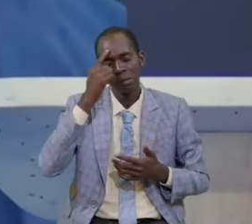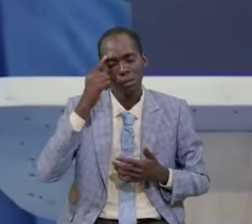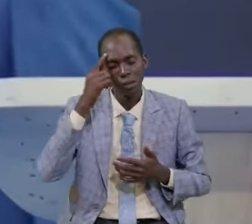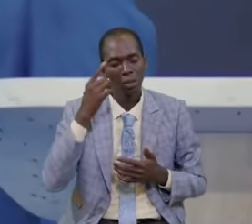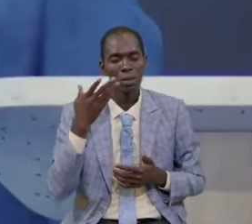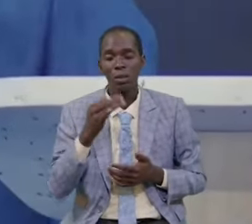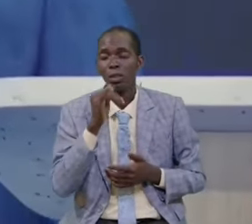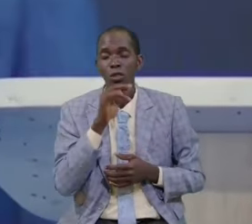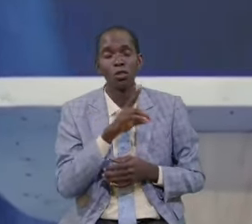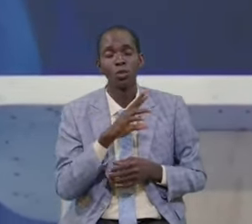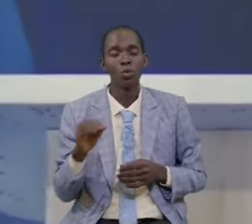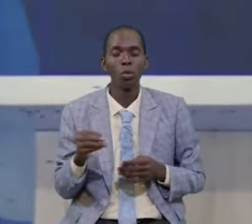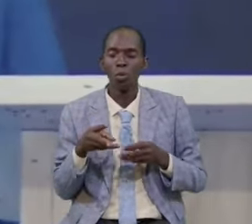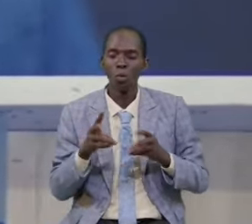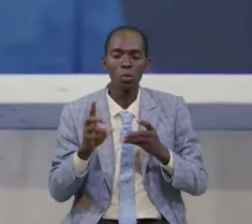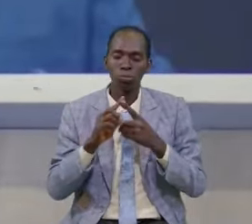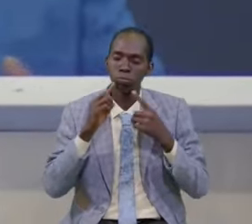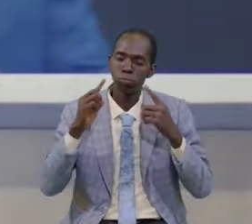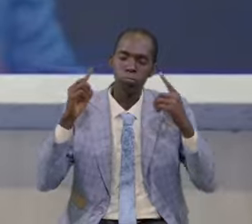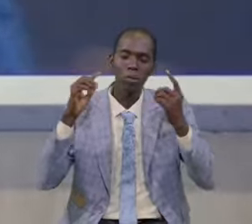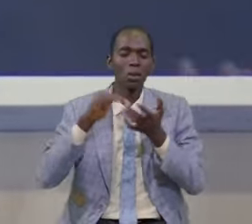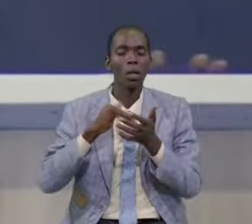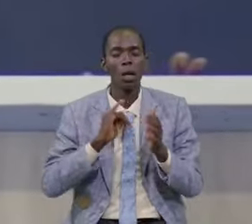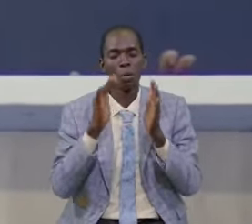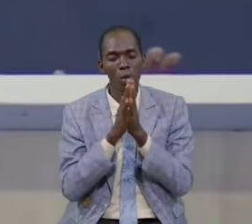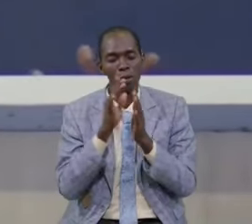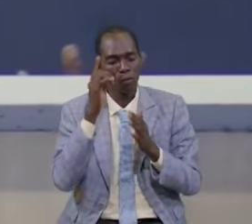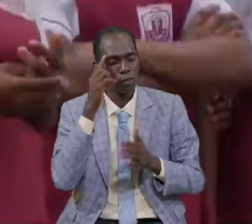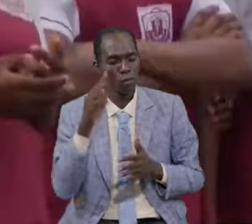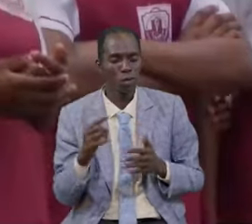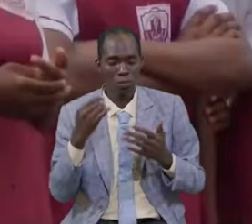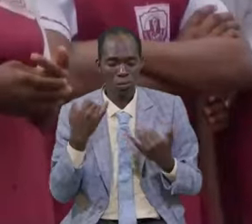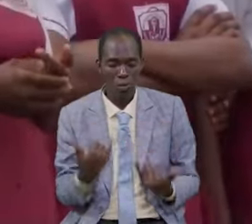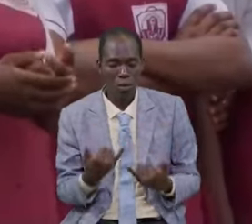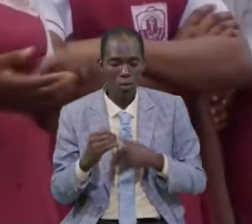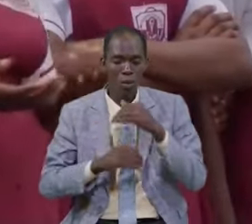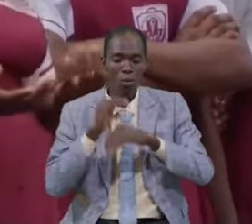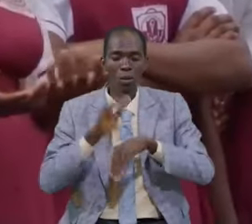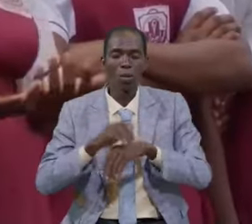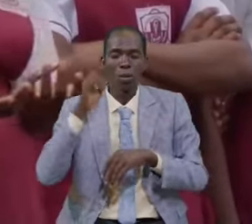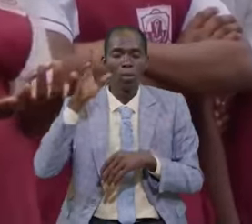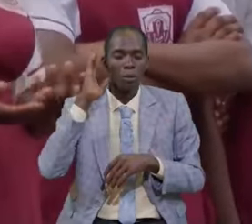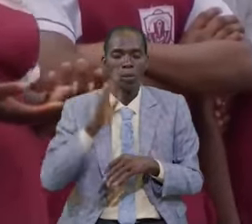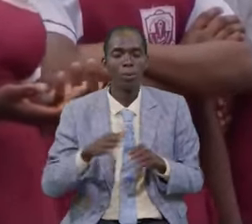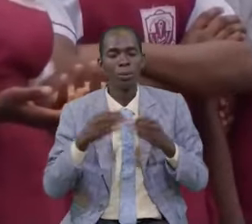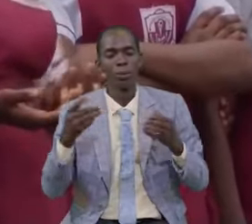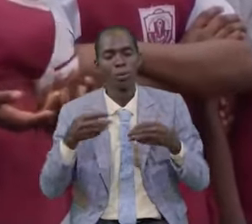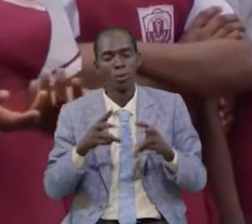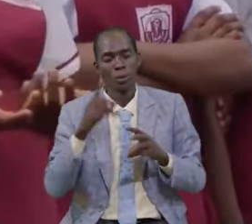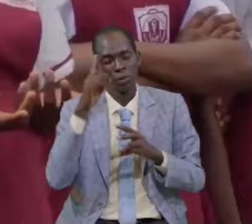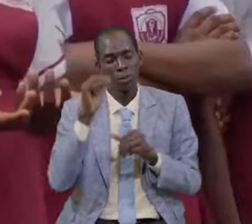voie, je prie qu'en ce jour, que tu traces le chemin pour chacun au nom